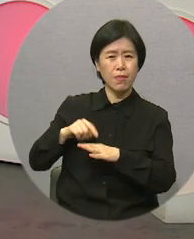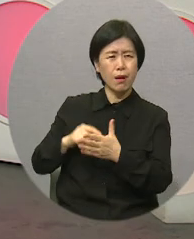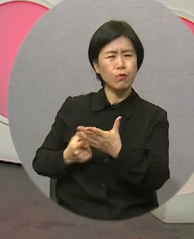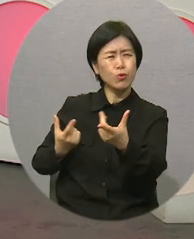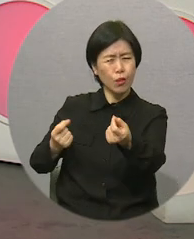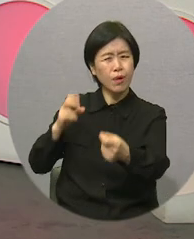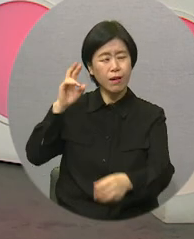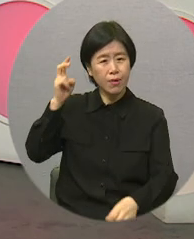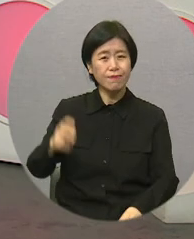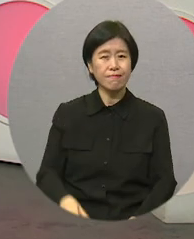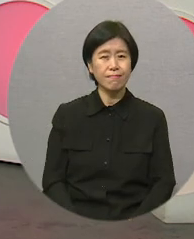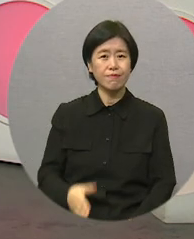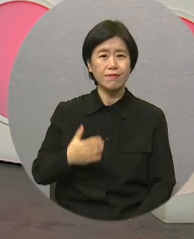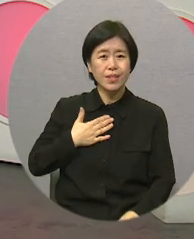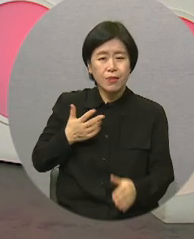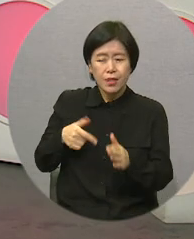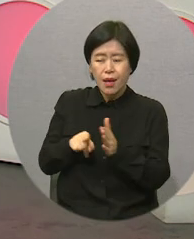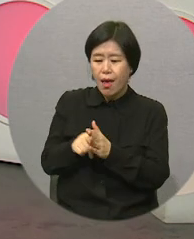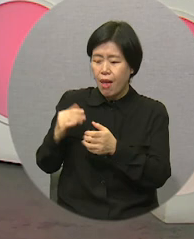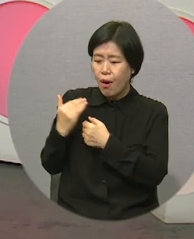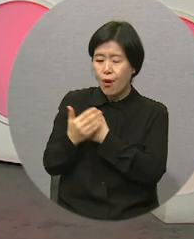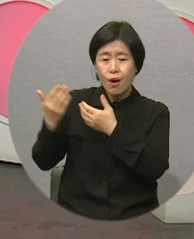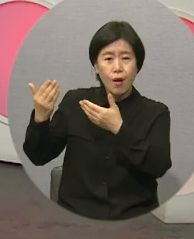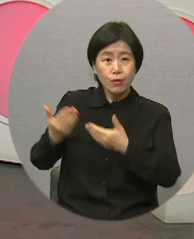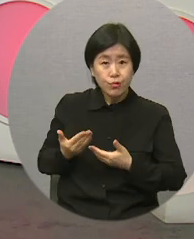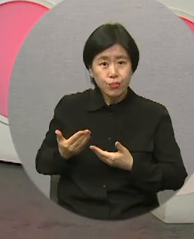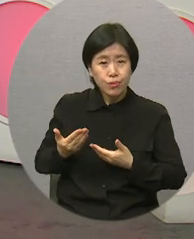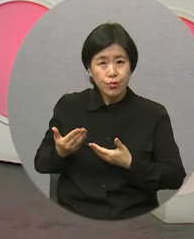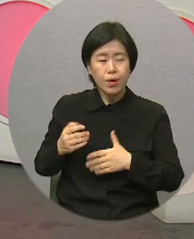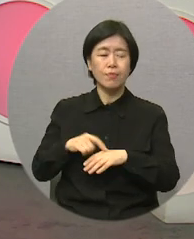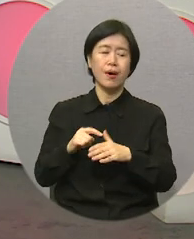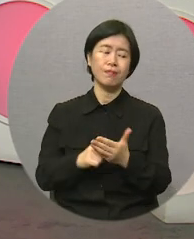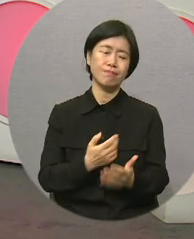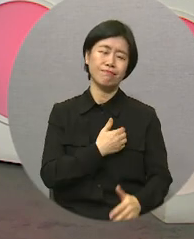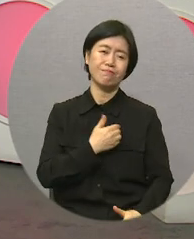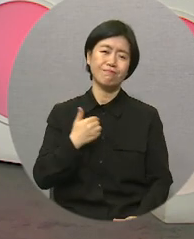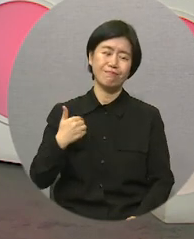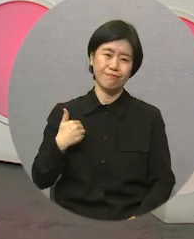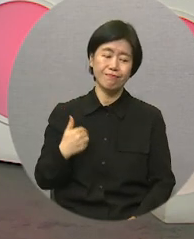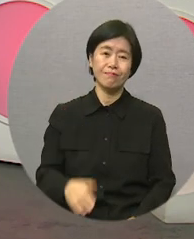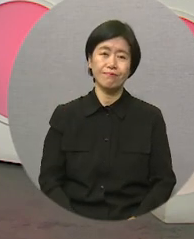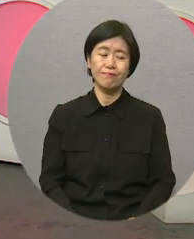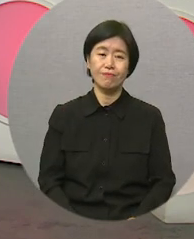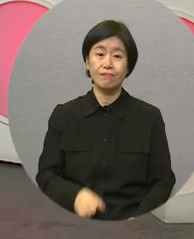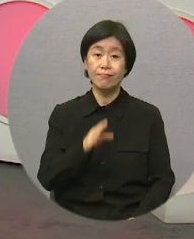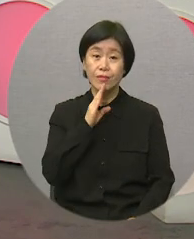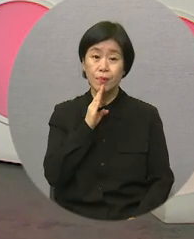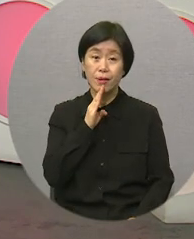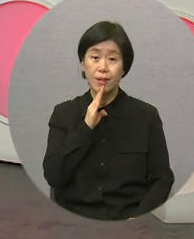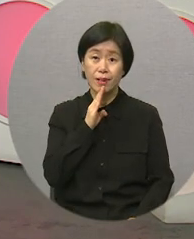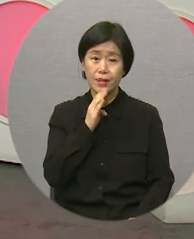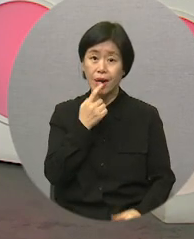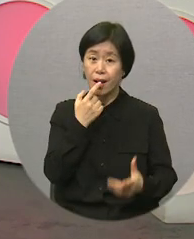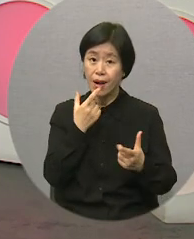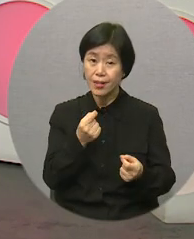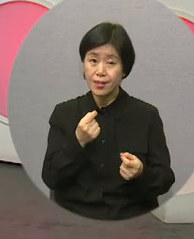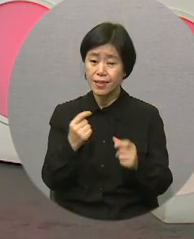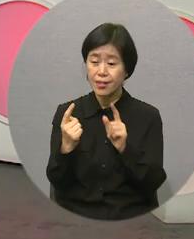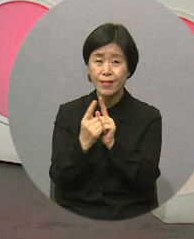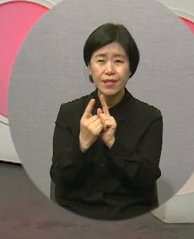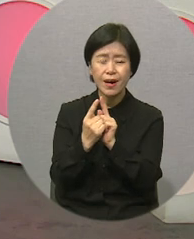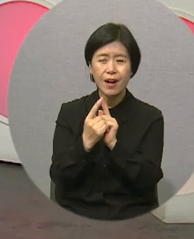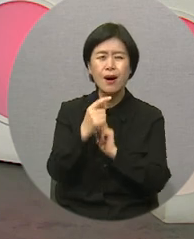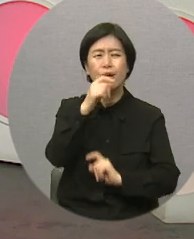있다는 건 가슴 벅찬 일이구나. 건조한 삶, 가끔 이런 단비 같은 예외는